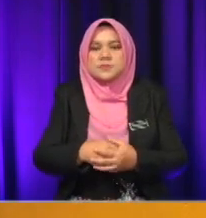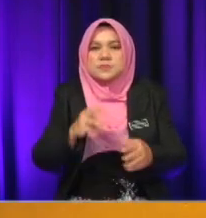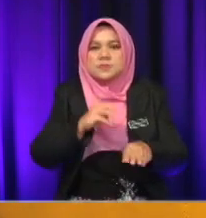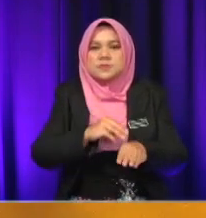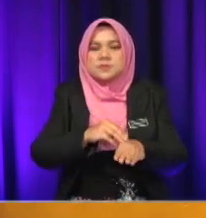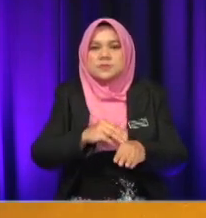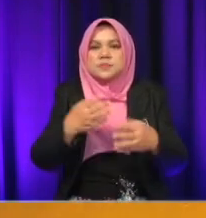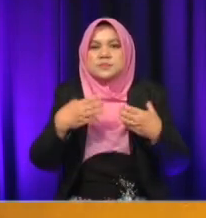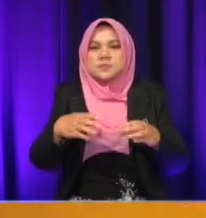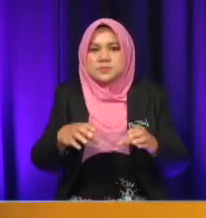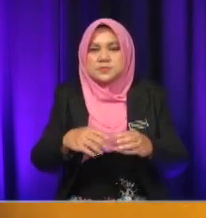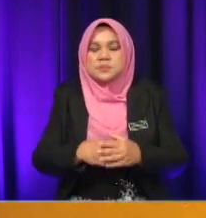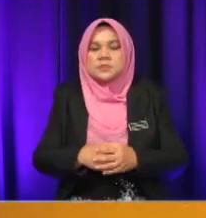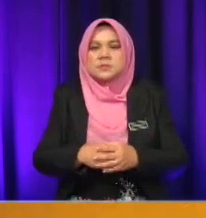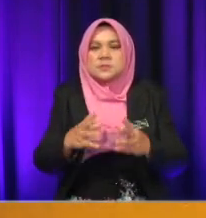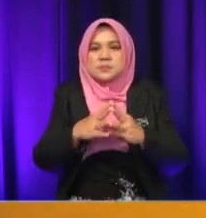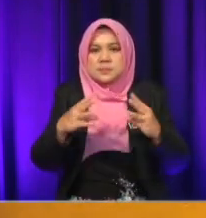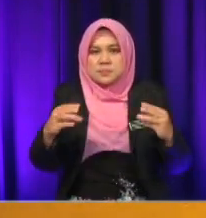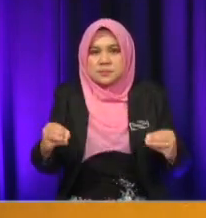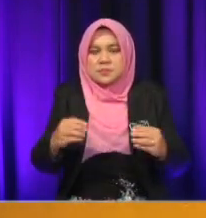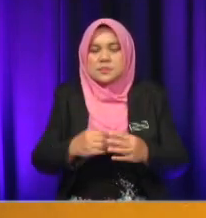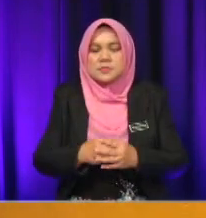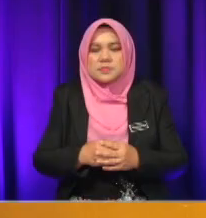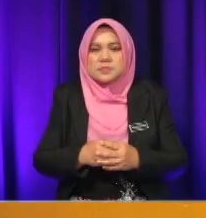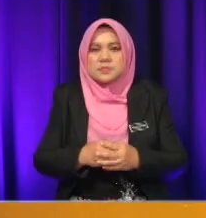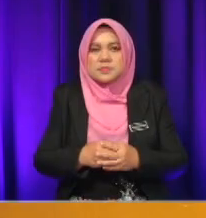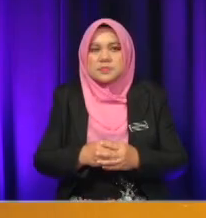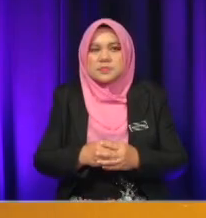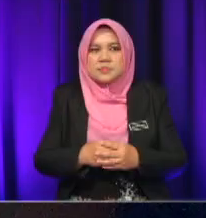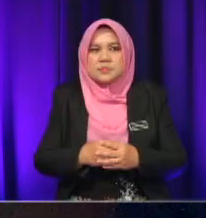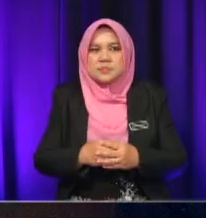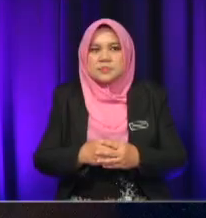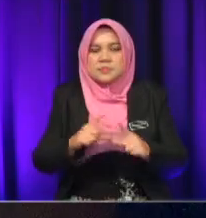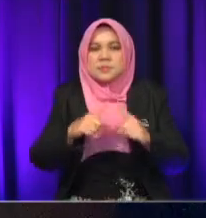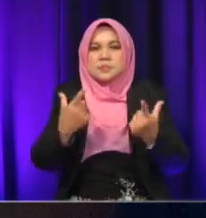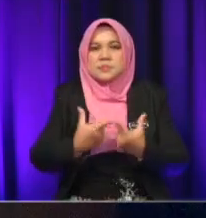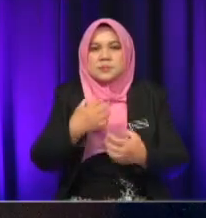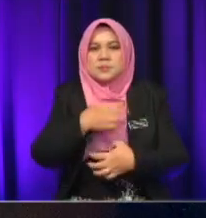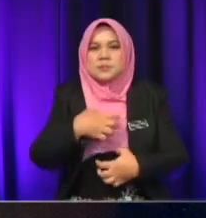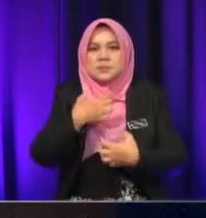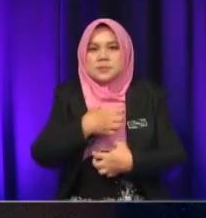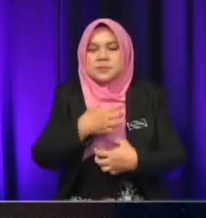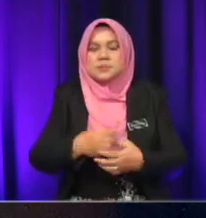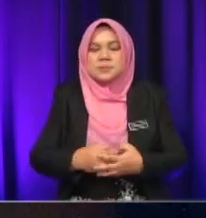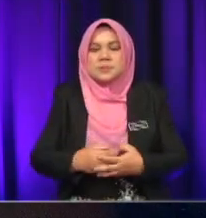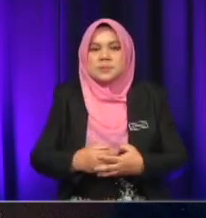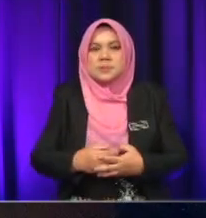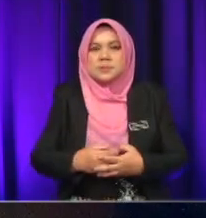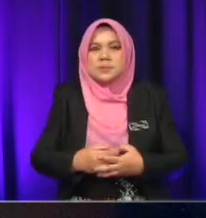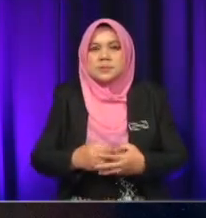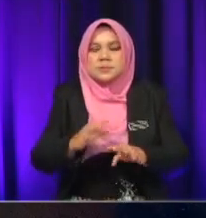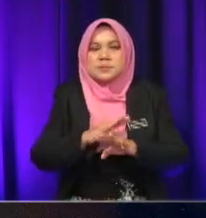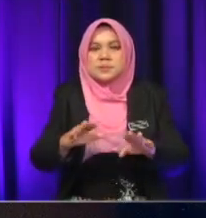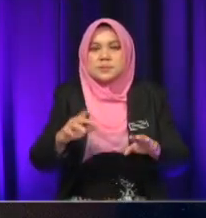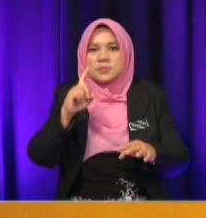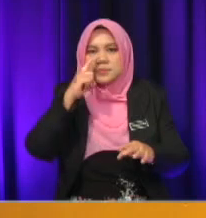tu dah habis berlalu rupanya. Kelas pun seronok cikgu. Ya, kelas tu seronok. Betul Syafika, tak adalah